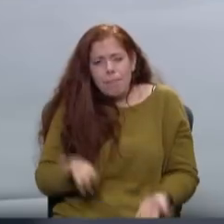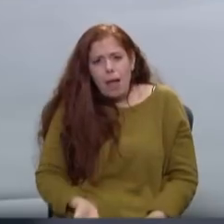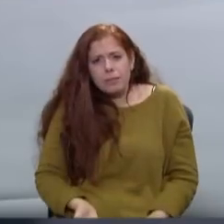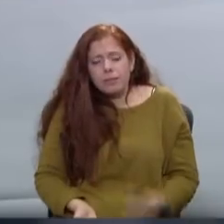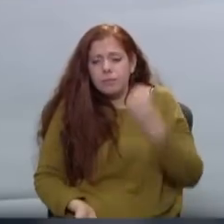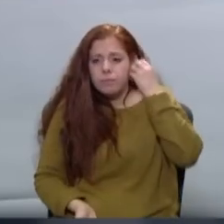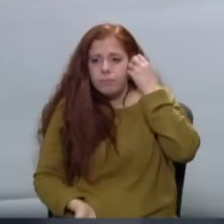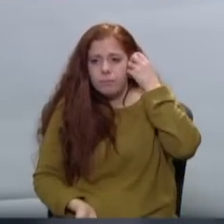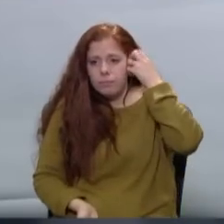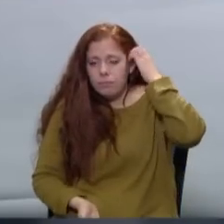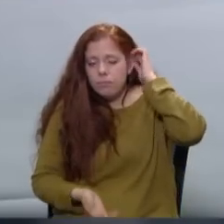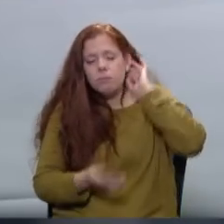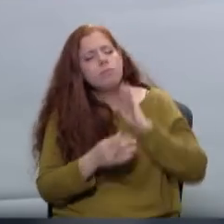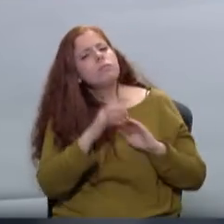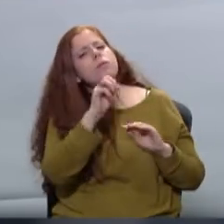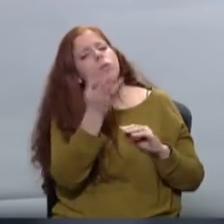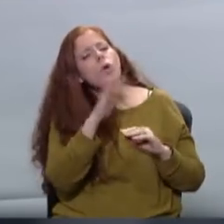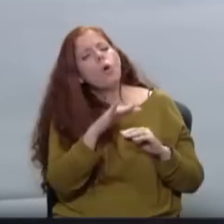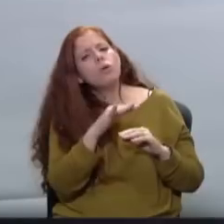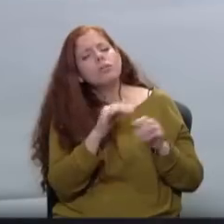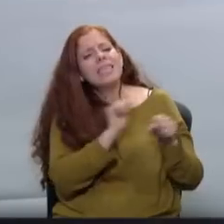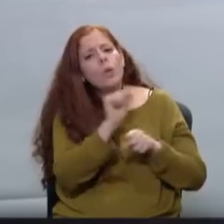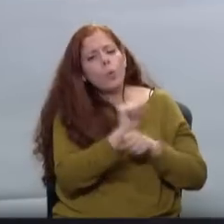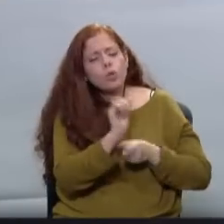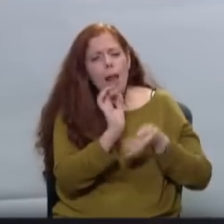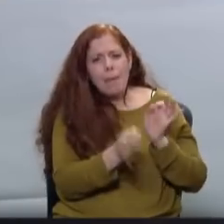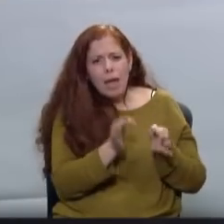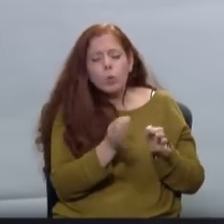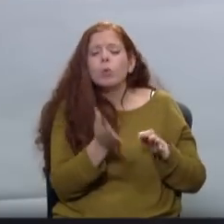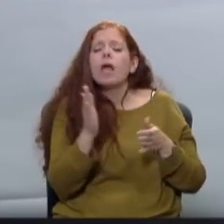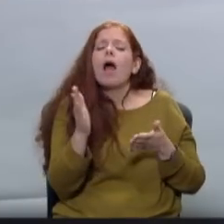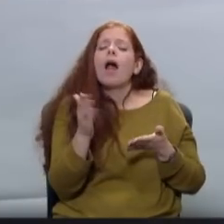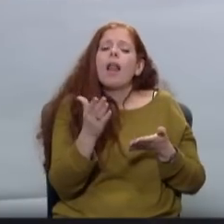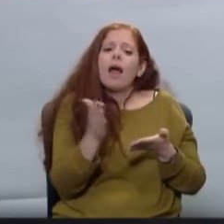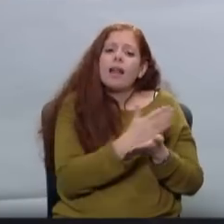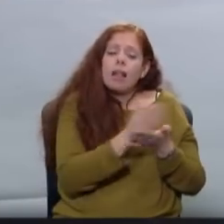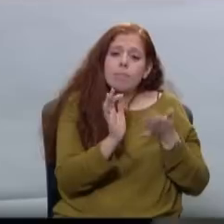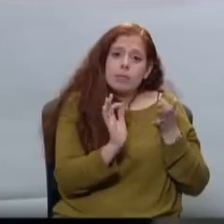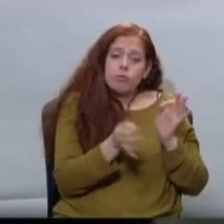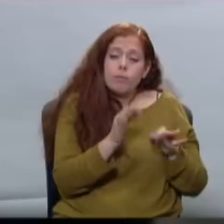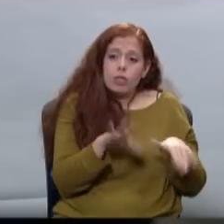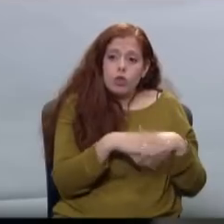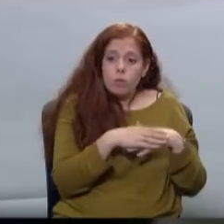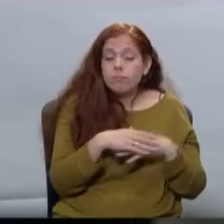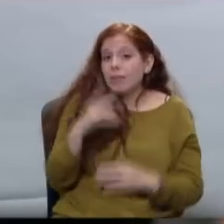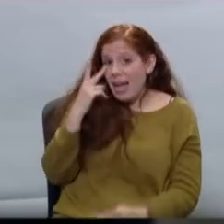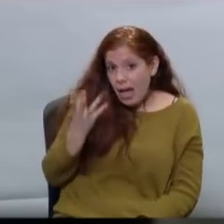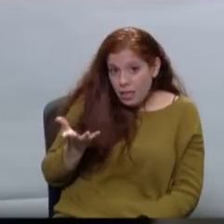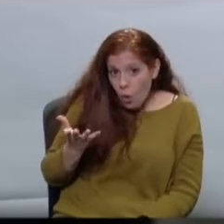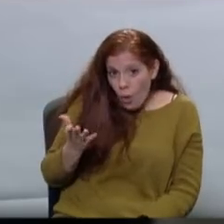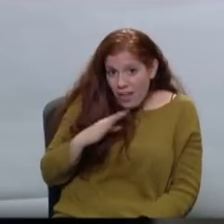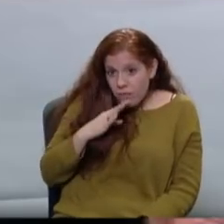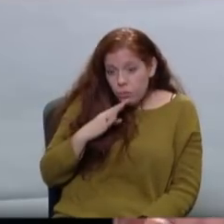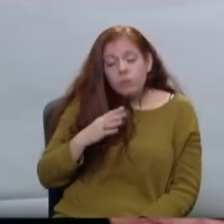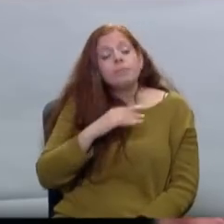הנקודה ברורה, מוטי, לסיום, אני רוצה לשאול אותך עוד ערעור של הפרקליטות על החלטת בית משפט השלום בתל אביב. אתה רואה איפה נפגע. ערעור מהדהד,